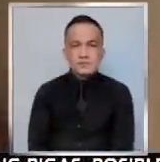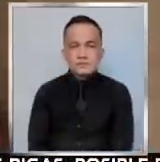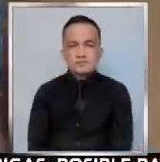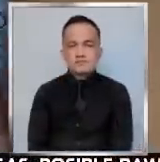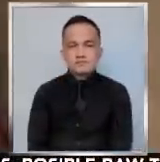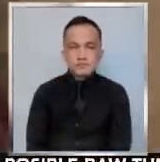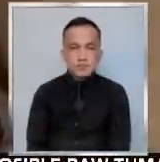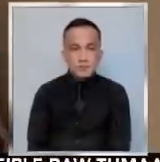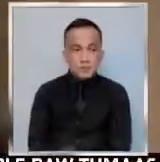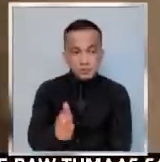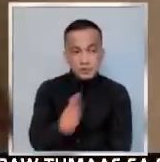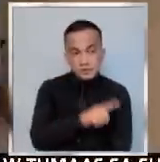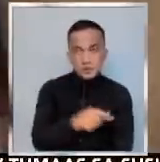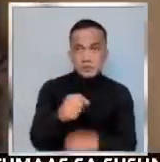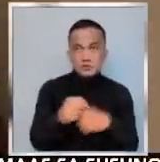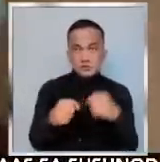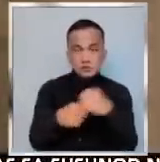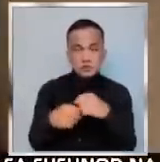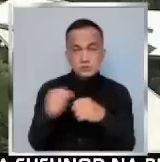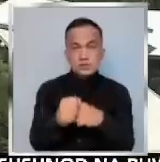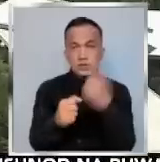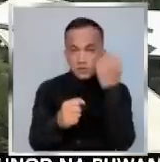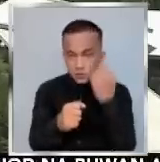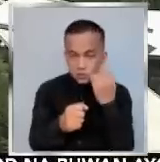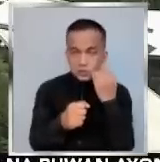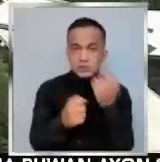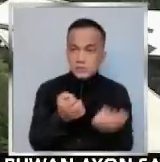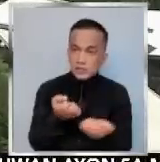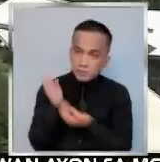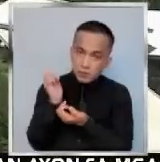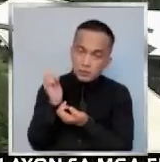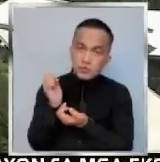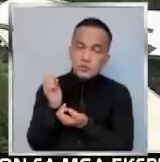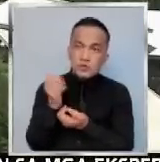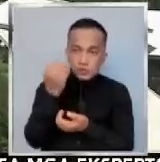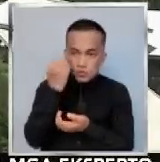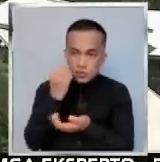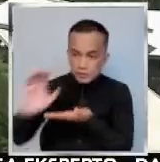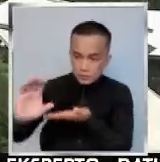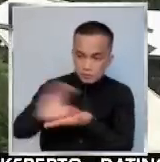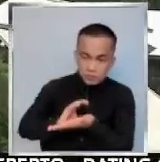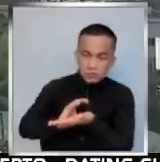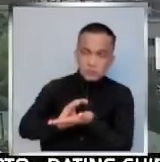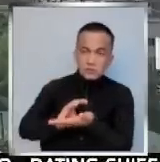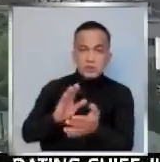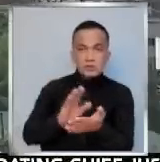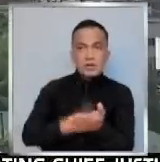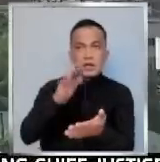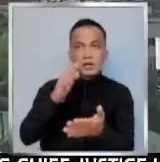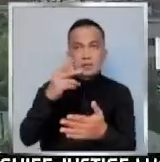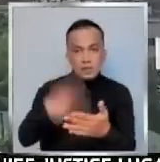weakness pa tayo na kailangan i-address. Kulang tayo sa export, kulang pa namumuhunan sa atin, ang taas pa ng presyo ng ating